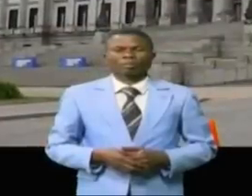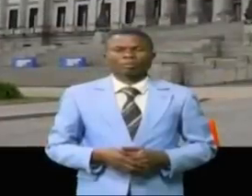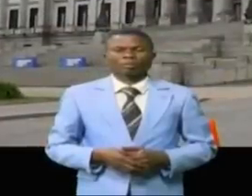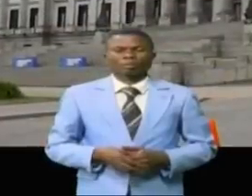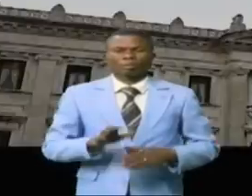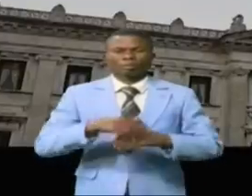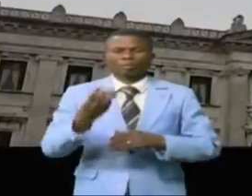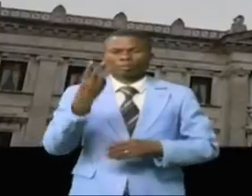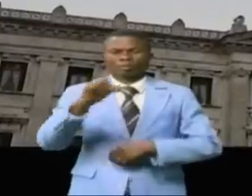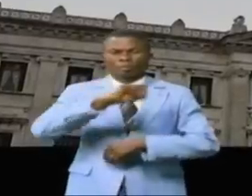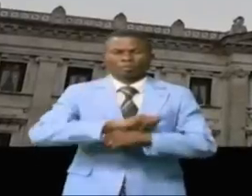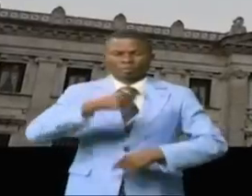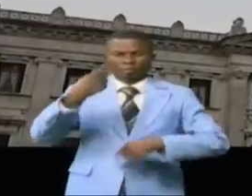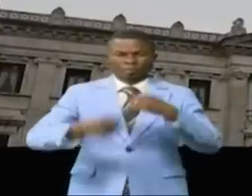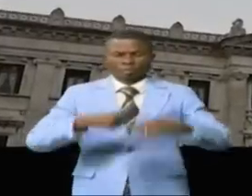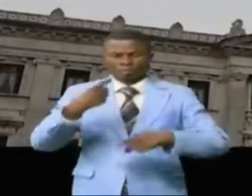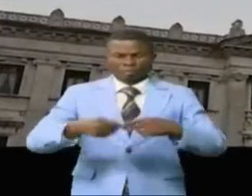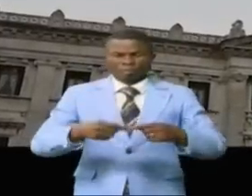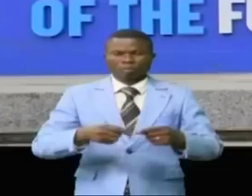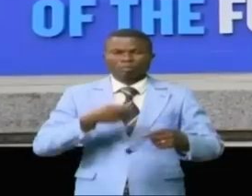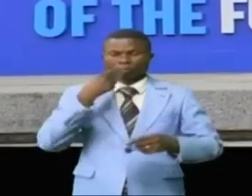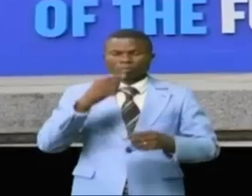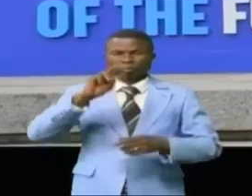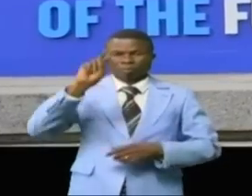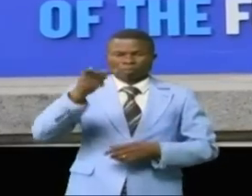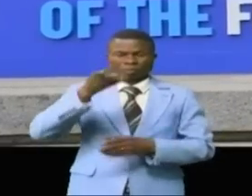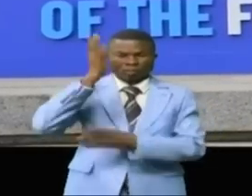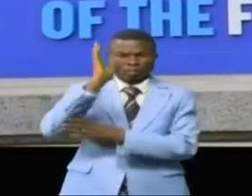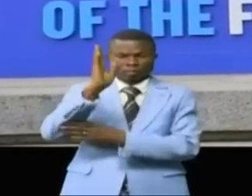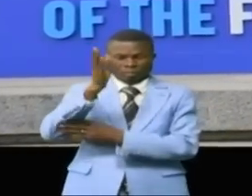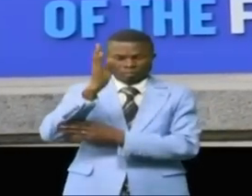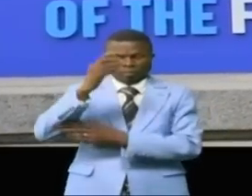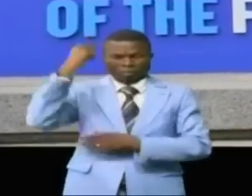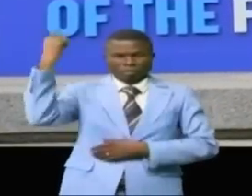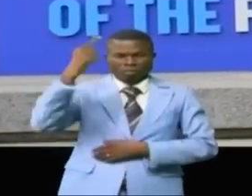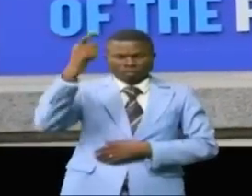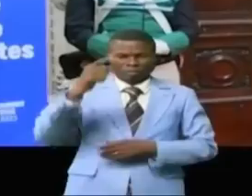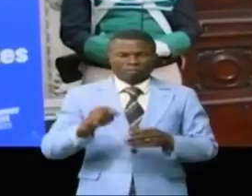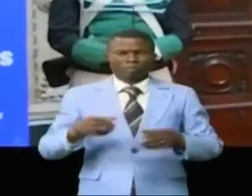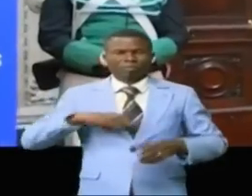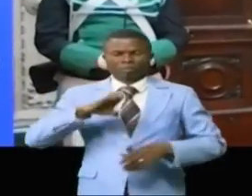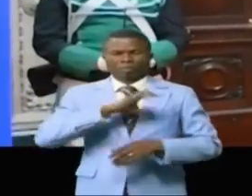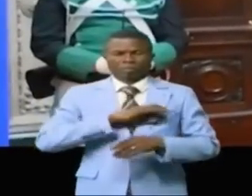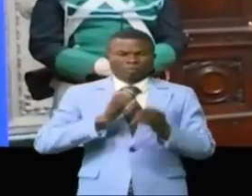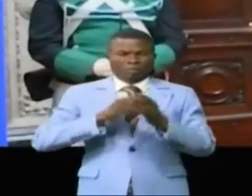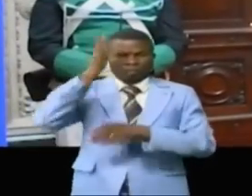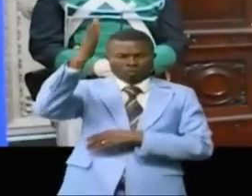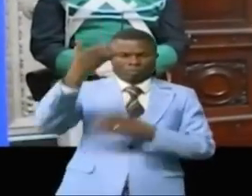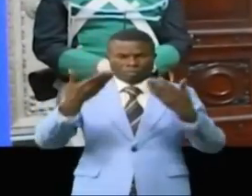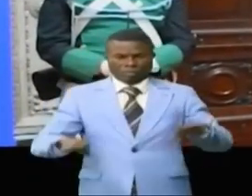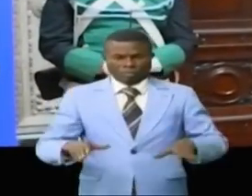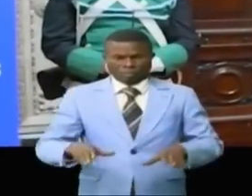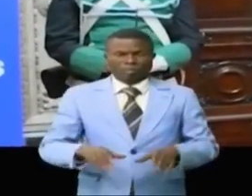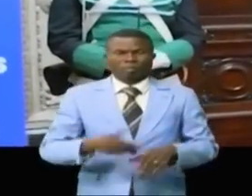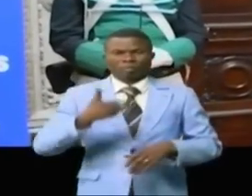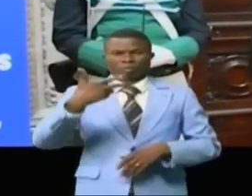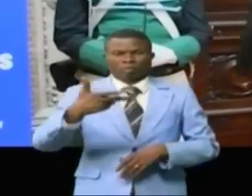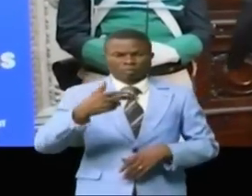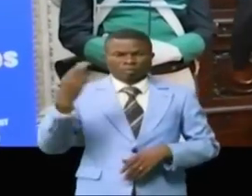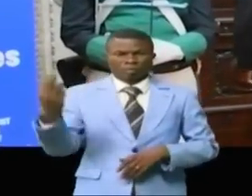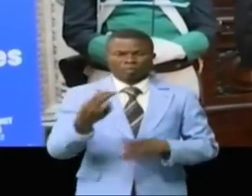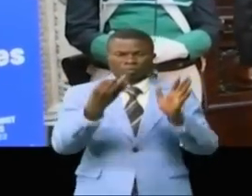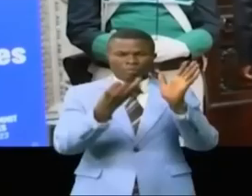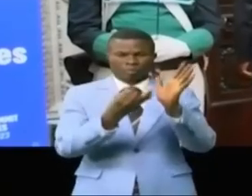Après trois jours de débats et d'intenses discussions, le deuxième sommet mondial des commissions du futur a fermé ses portes ce mercredi 27 septembre 2023